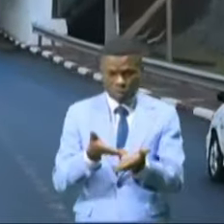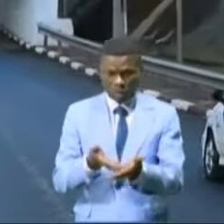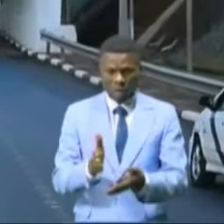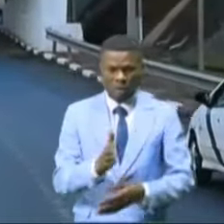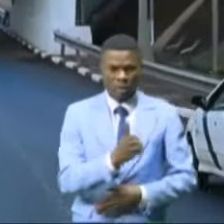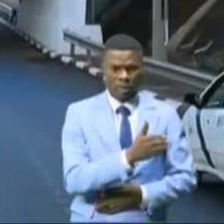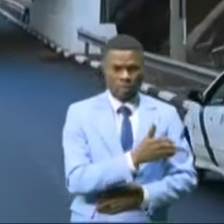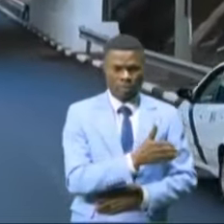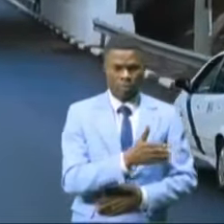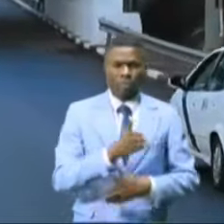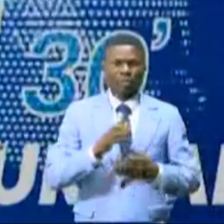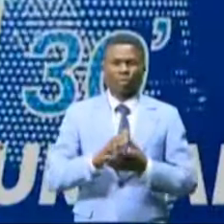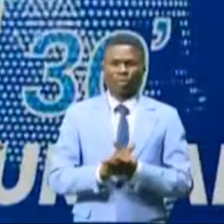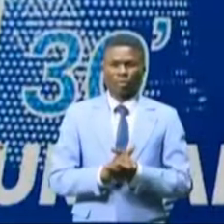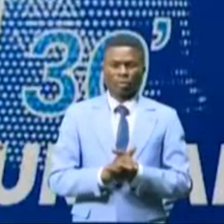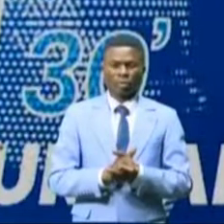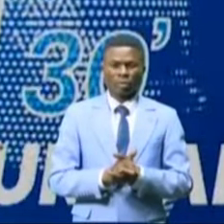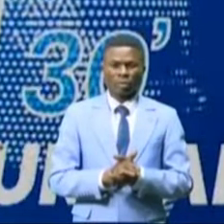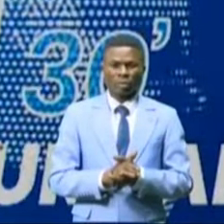Congo.